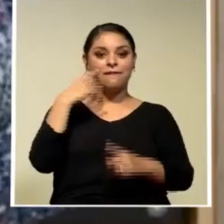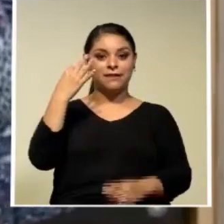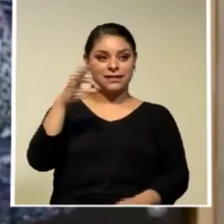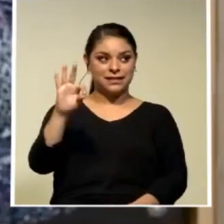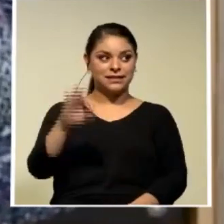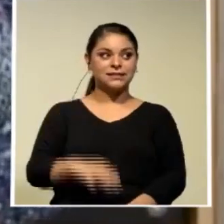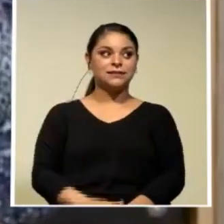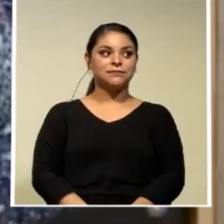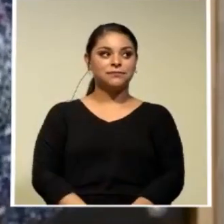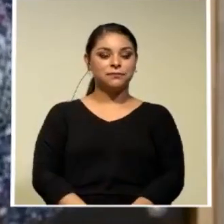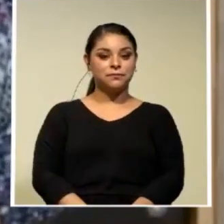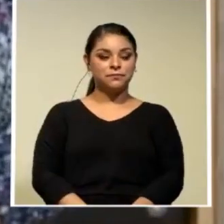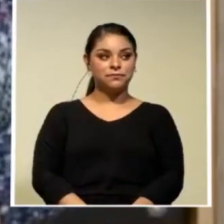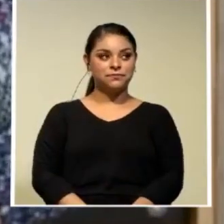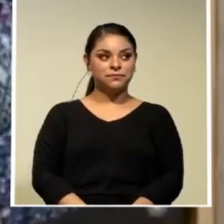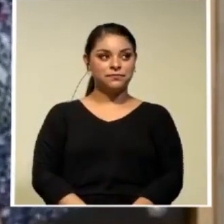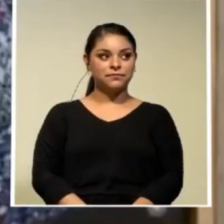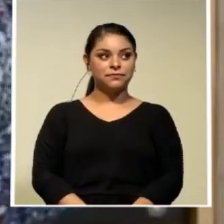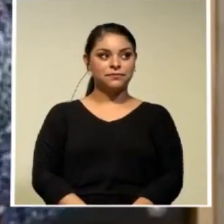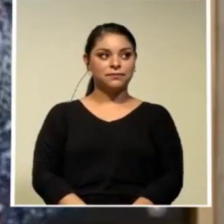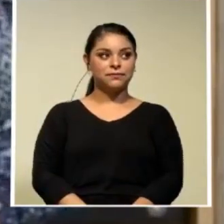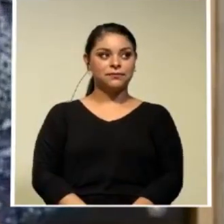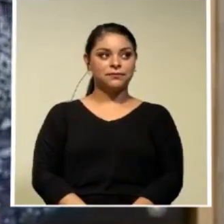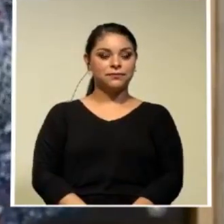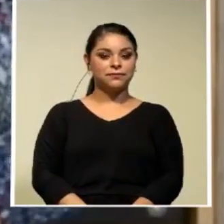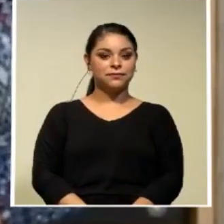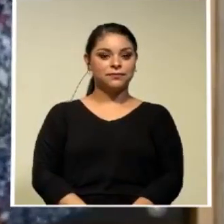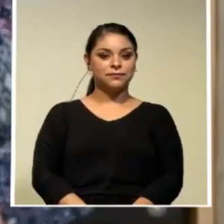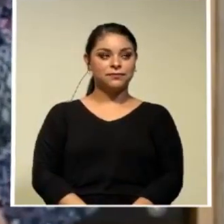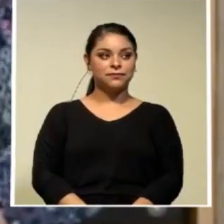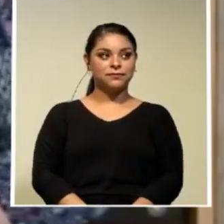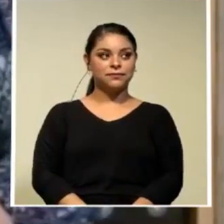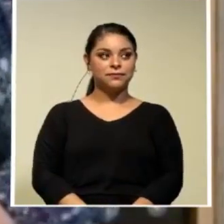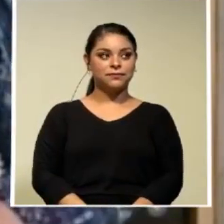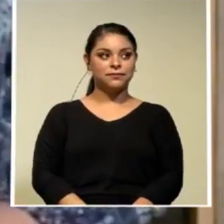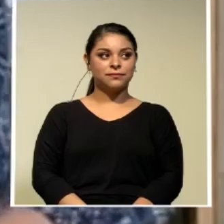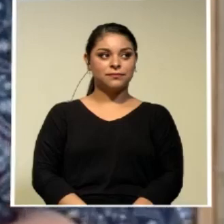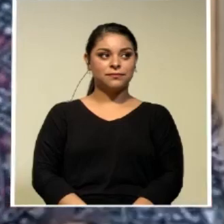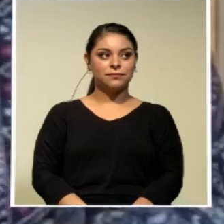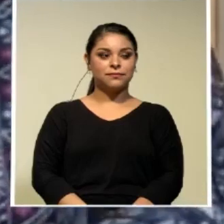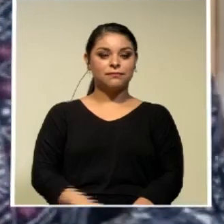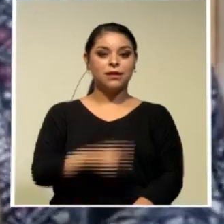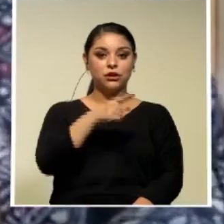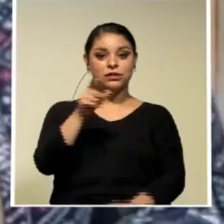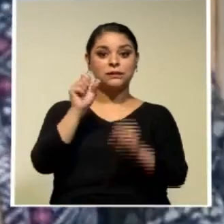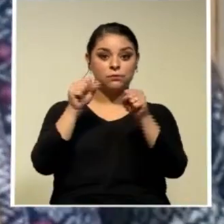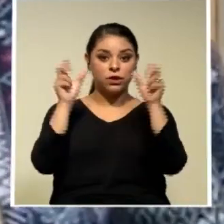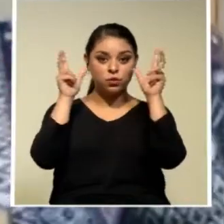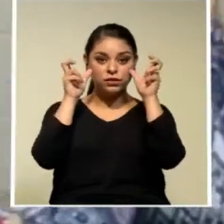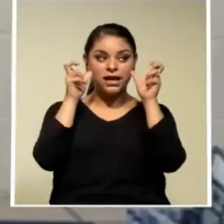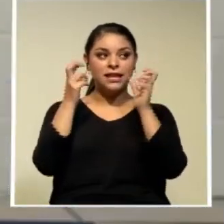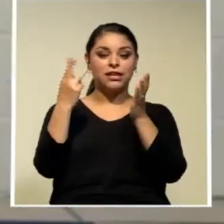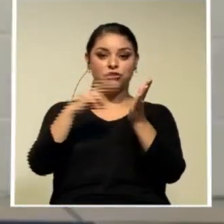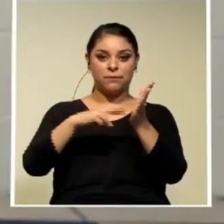Faites attention, regardez, écoutez et répétez.